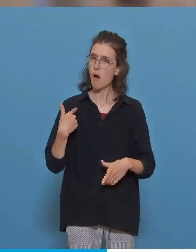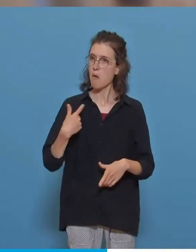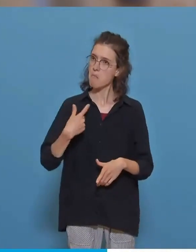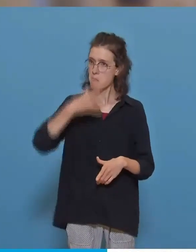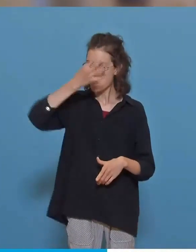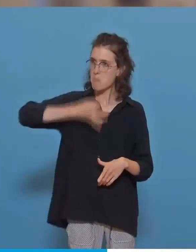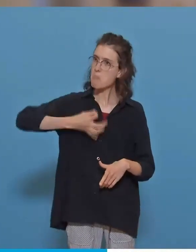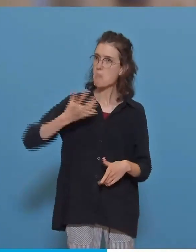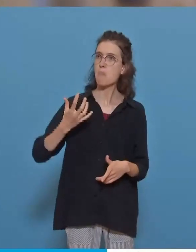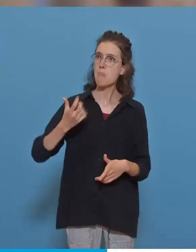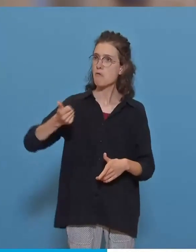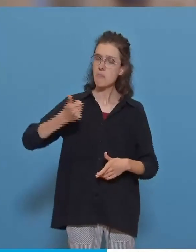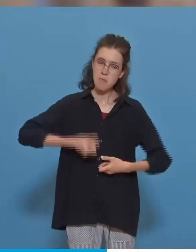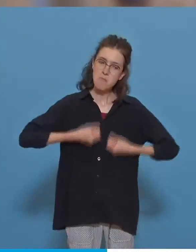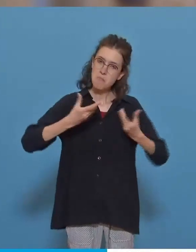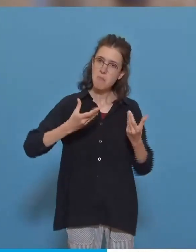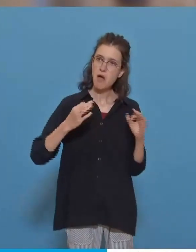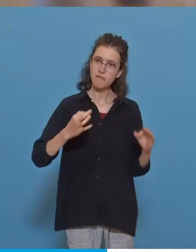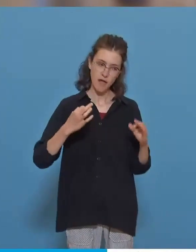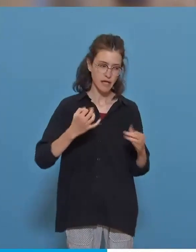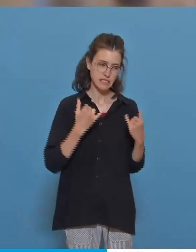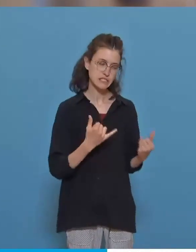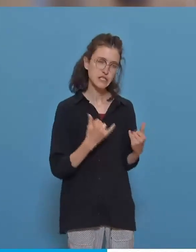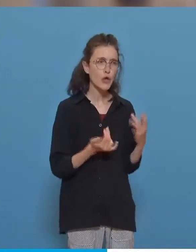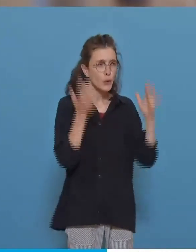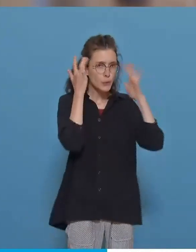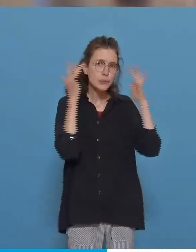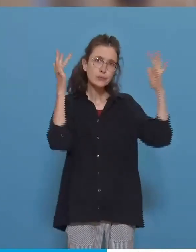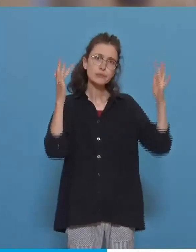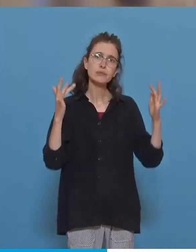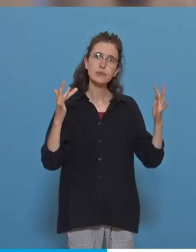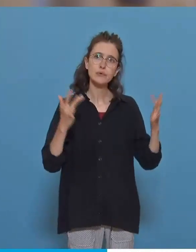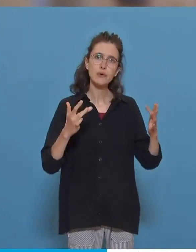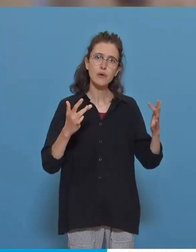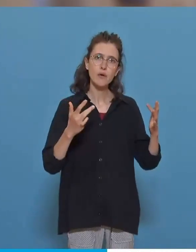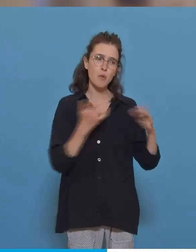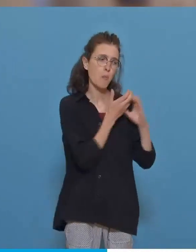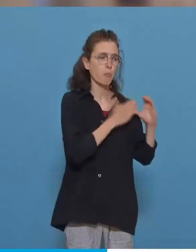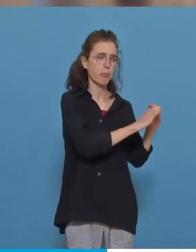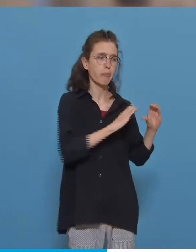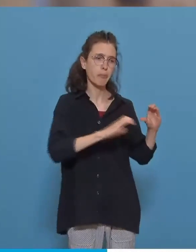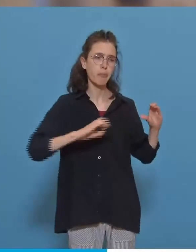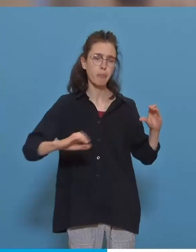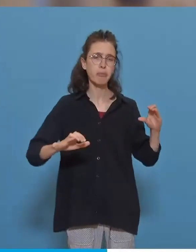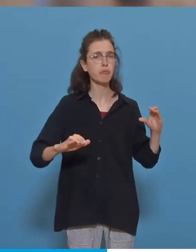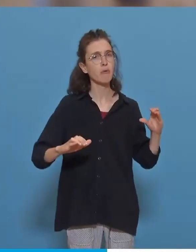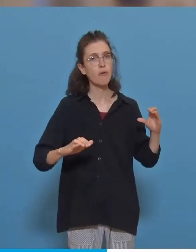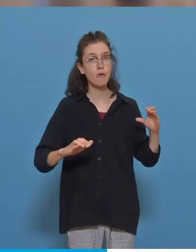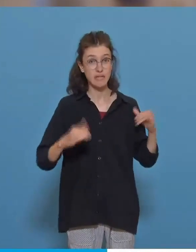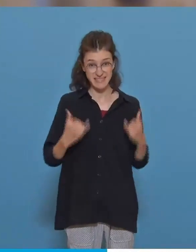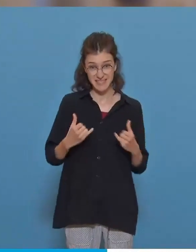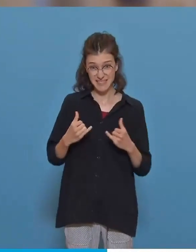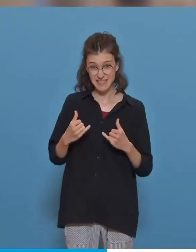que déploie la ville sur les questions de culture. Pour rappel, sur la ville de Nantes, le budget de la culture est le second budget de la